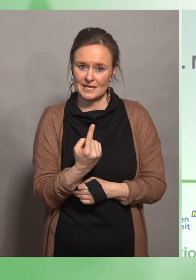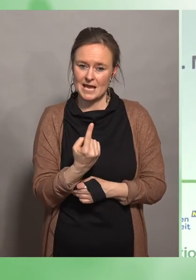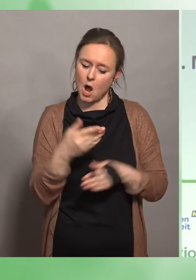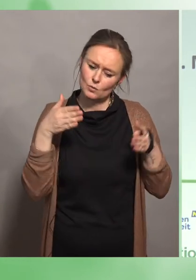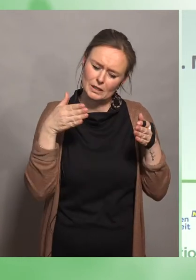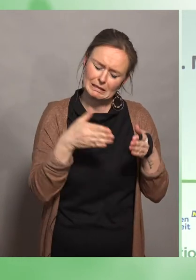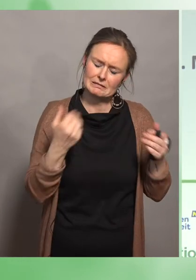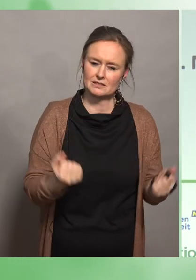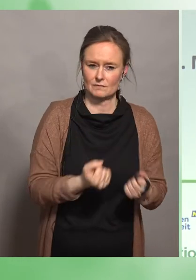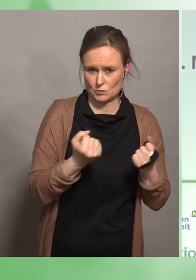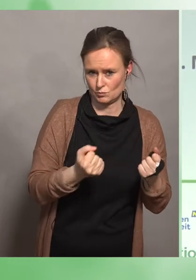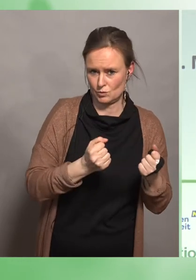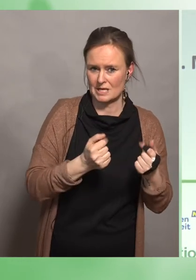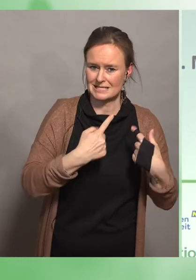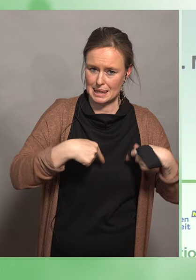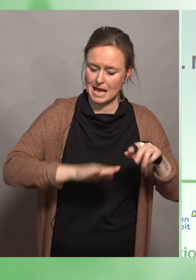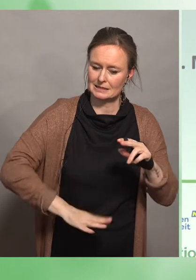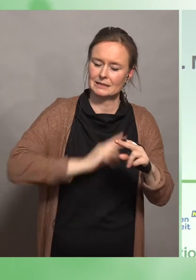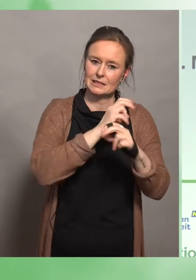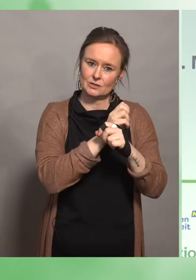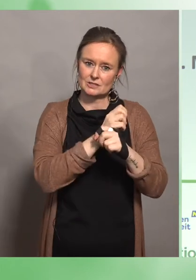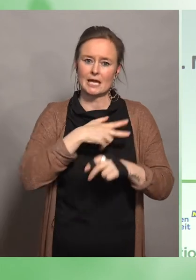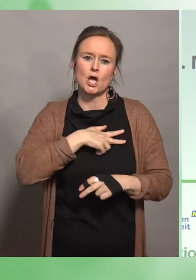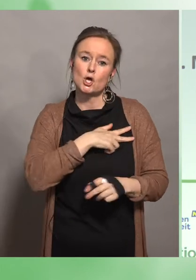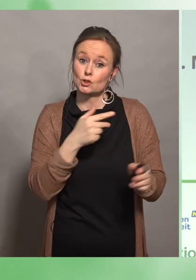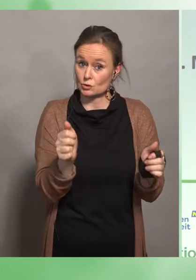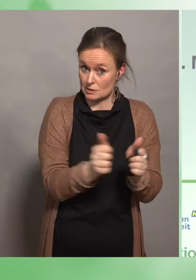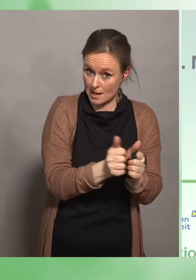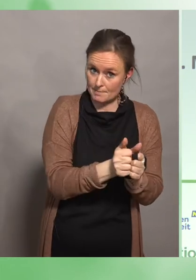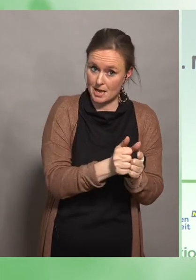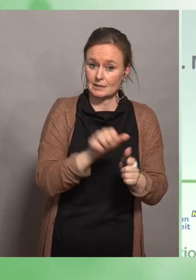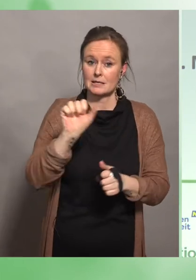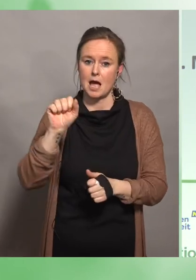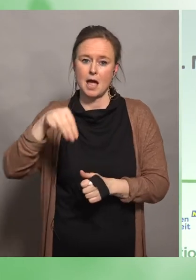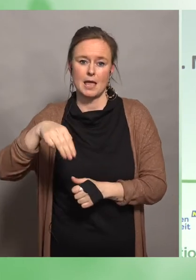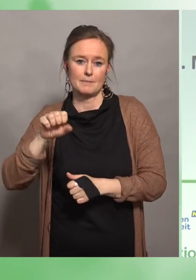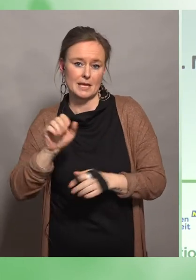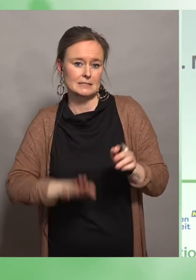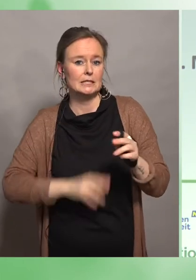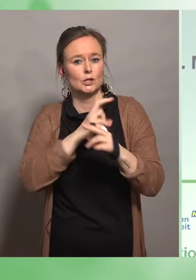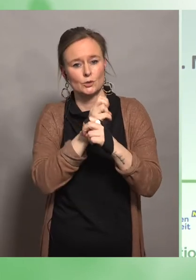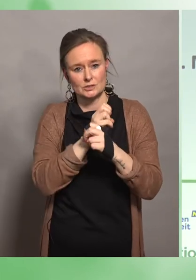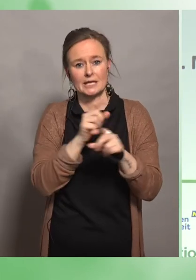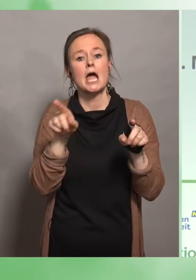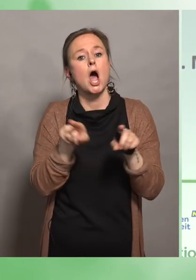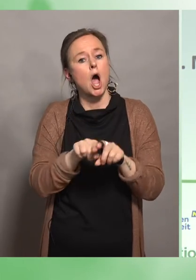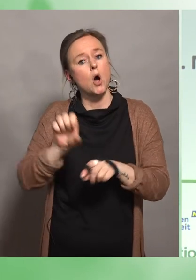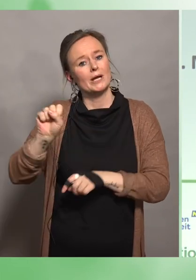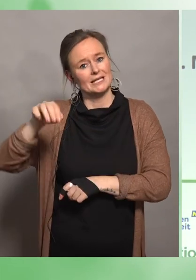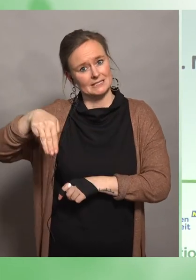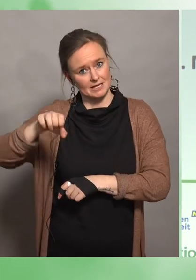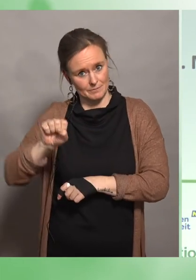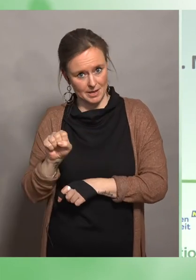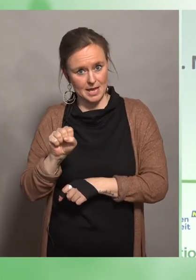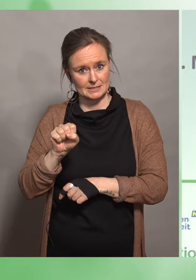intensiven Bemühungen des Landes Niederösterreich, der Sozialpartner, des AMS Niederösterreich, aber auch des SMS, auch bei